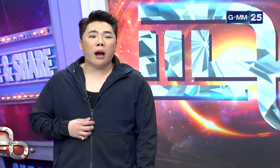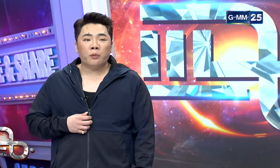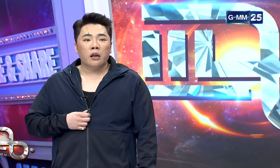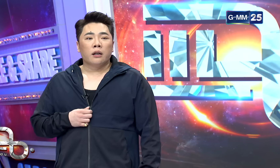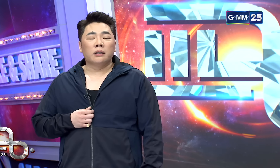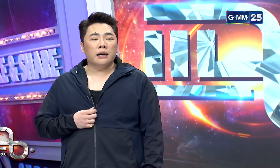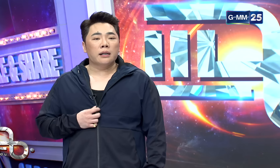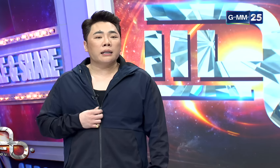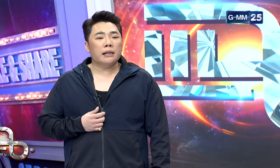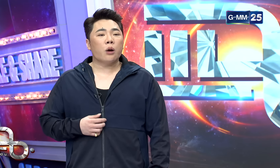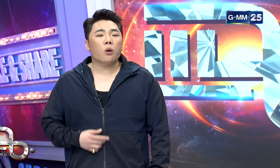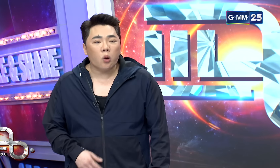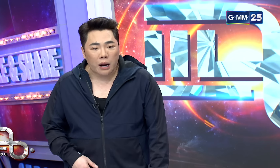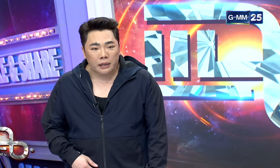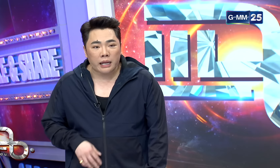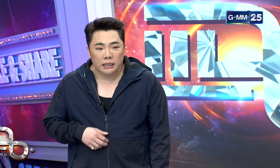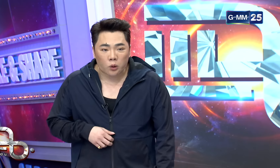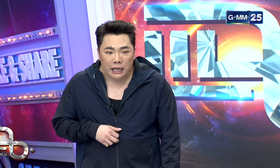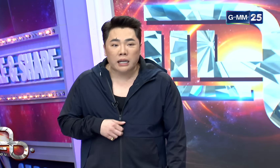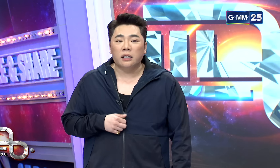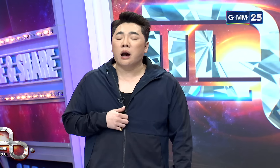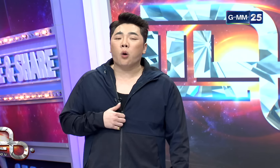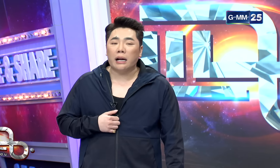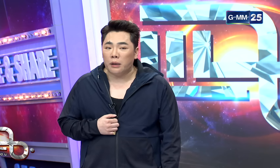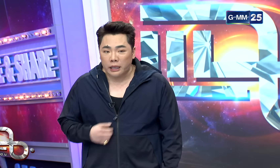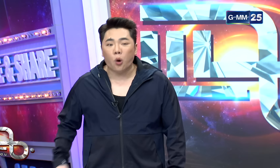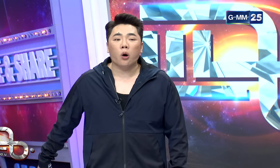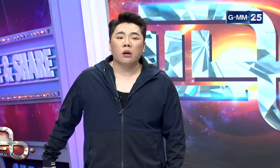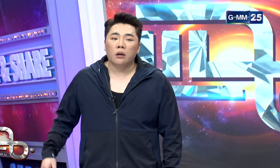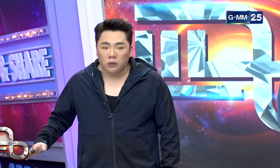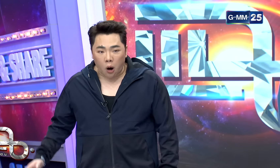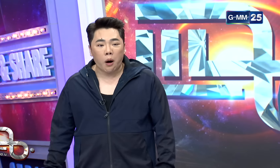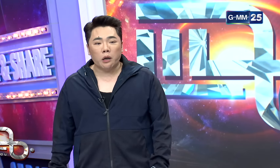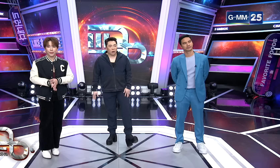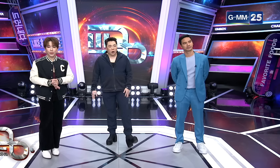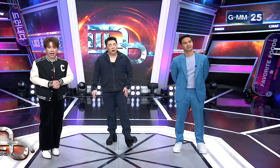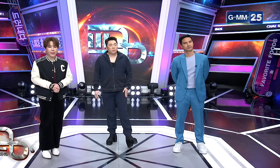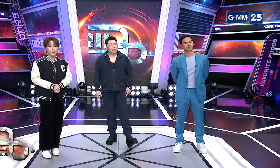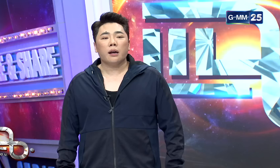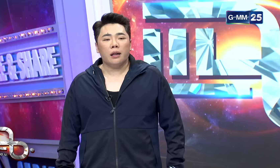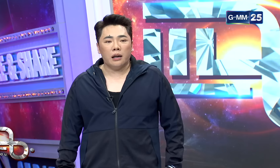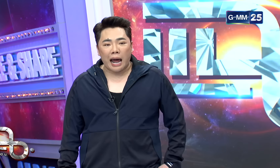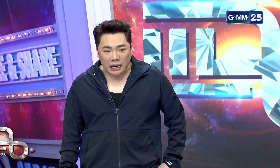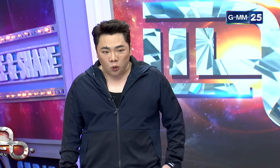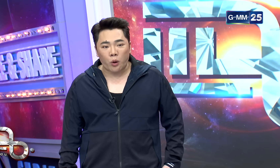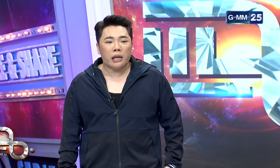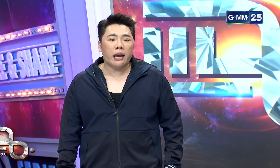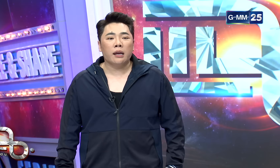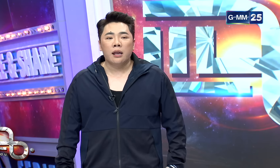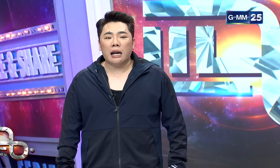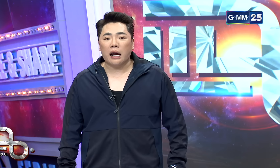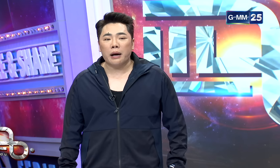กันหน่อยดีกว่า ค่ะ หนึ่งเรื่องที่เรียกว่าคนทั้งประเทศสนใจคือเรื่องของคดีบิ๊กโจ๊ก ถูกต้อง รองผบ.ตร.ล่าสุ